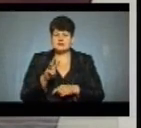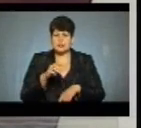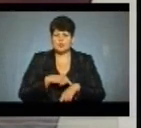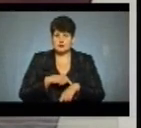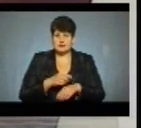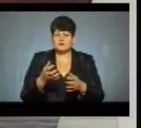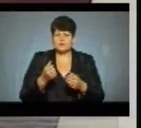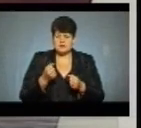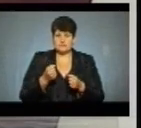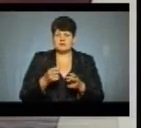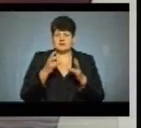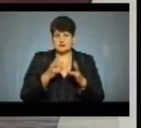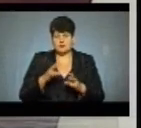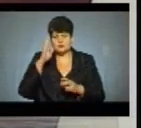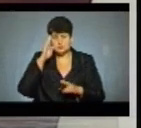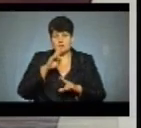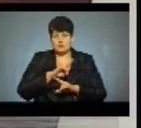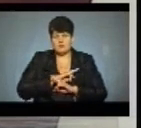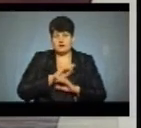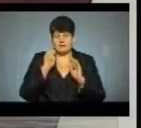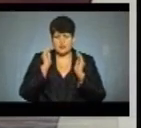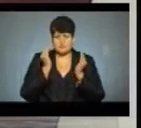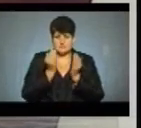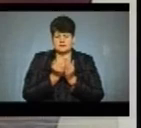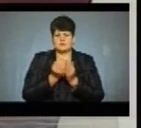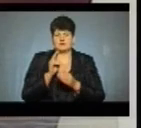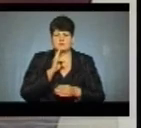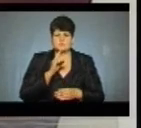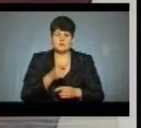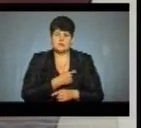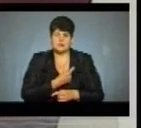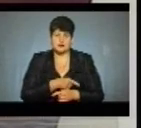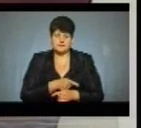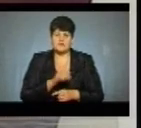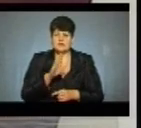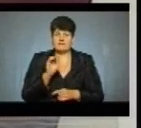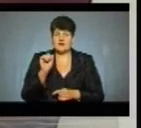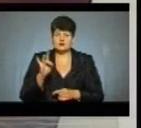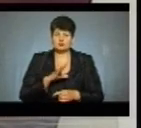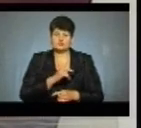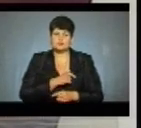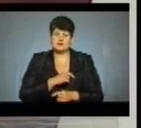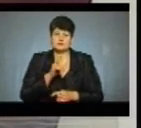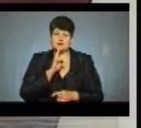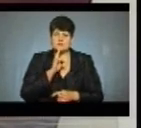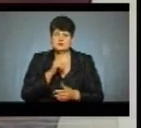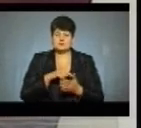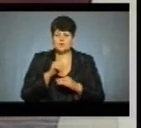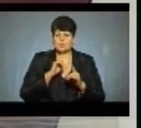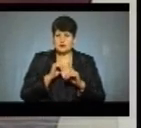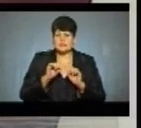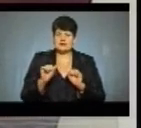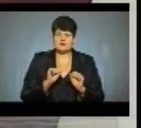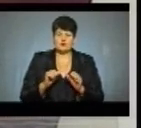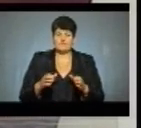отриманих тілесних ушкоджень чоловік помер в реанімаційному відділенні місцевої лікарні. Віталій Ващенко був депутатом Кременецької міськради,